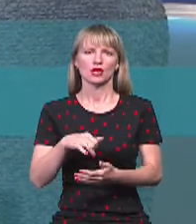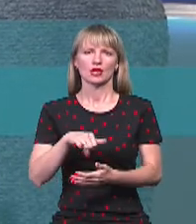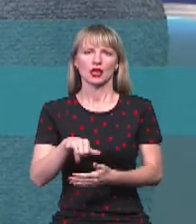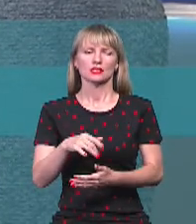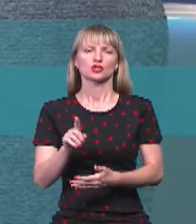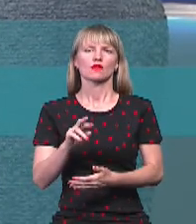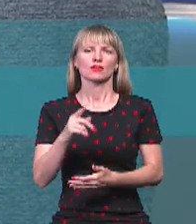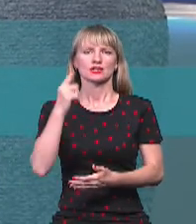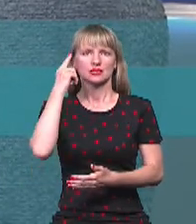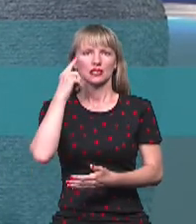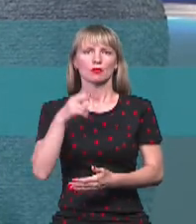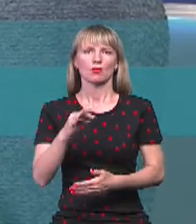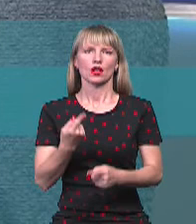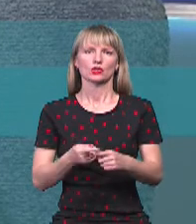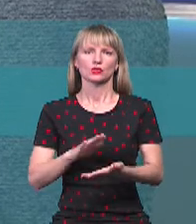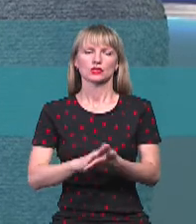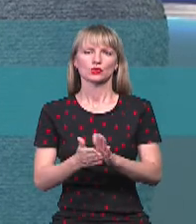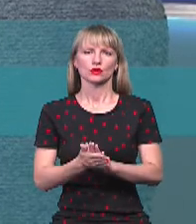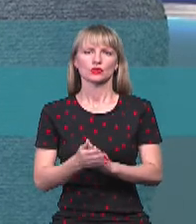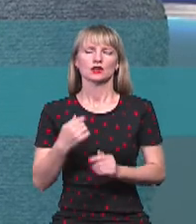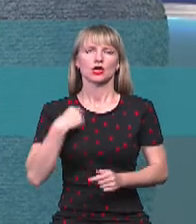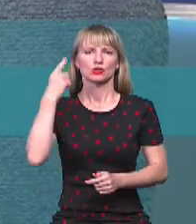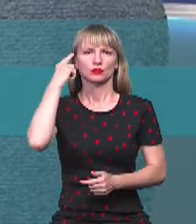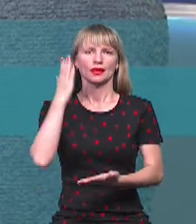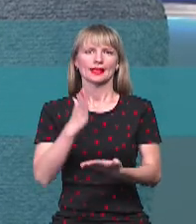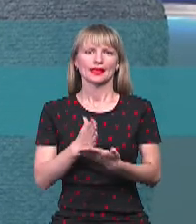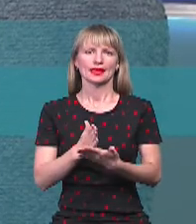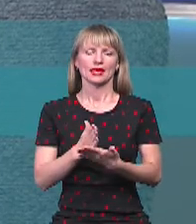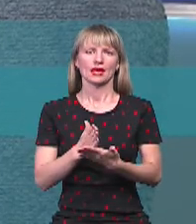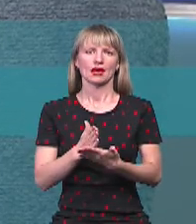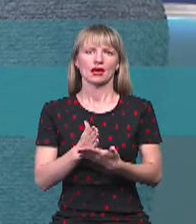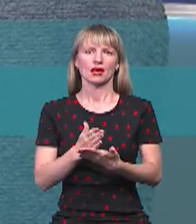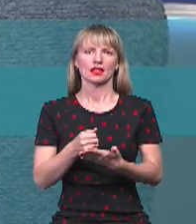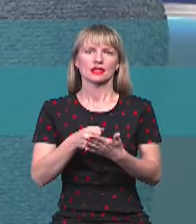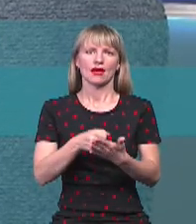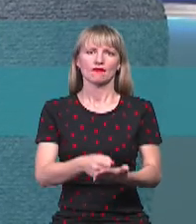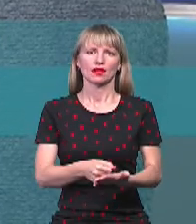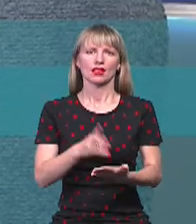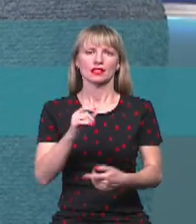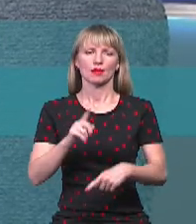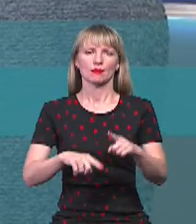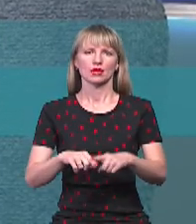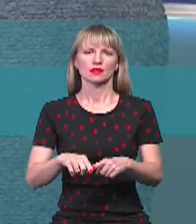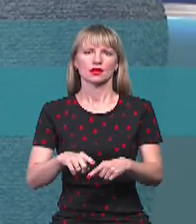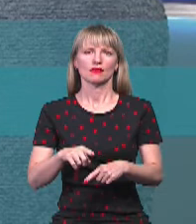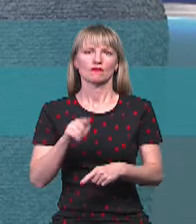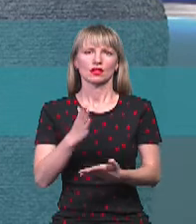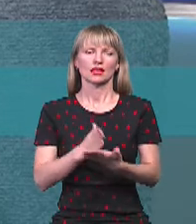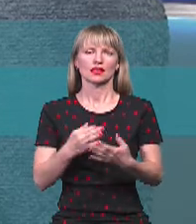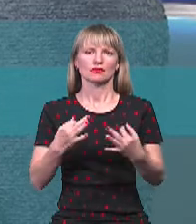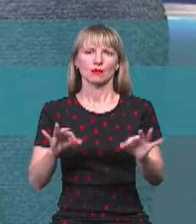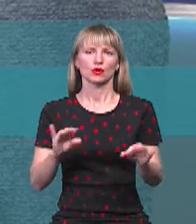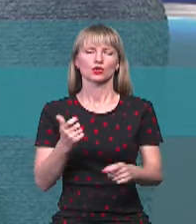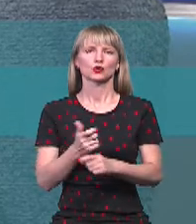ви знаєте про цю ситуацію? Бо, наскільки я розумію, є тиск на батьків, батьки в цьому сенсі не є незалежними,